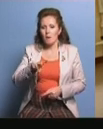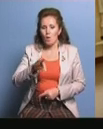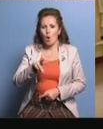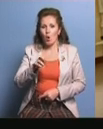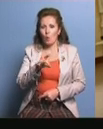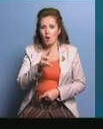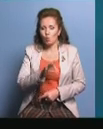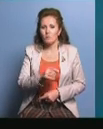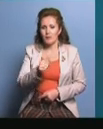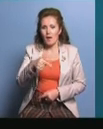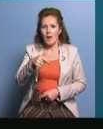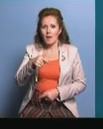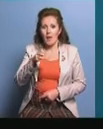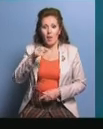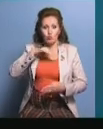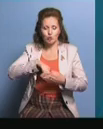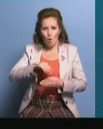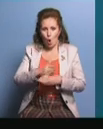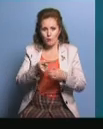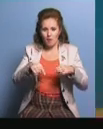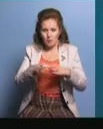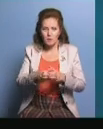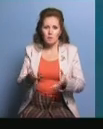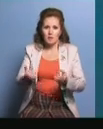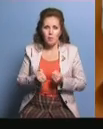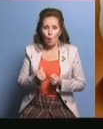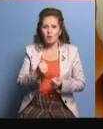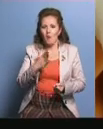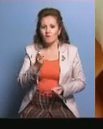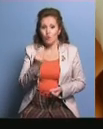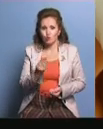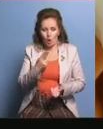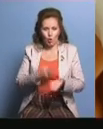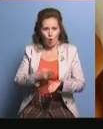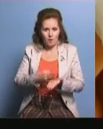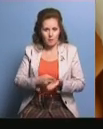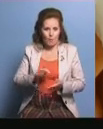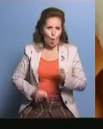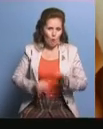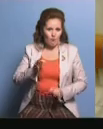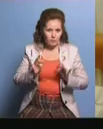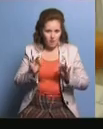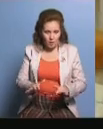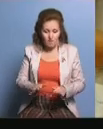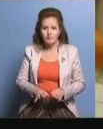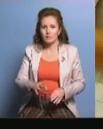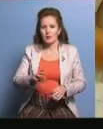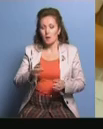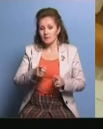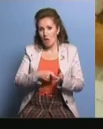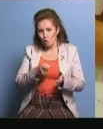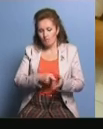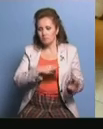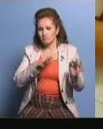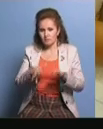отделение. Здесь принимает вещественные доказательства по уголовным делам. До 2011 года геномные исследования следователям приходилось отправлять в